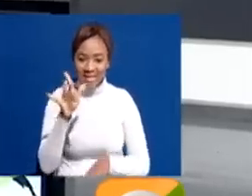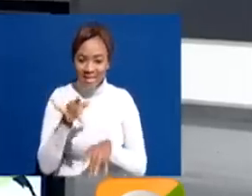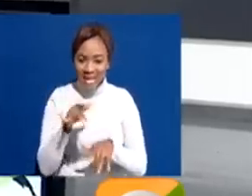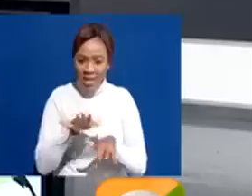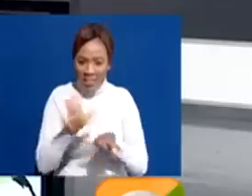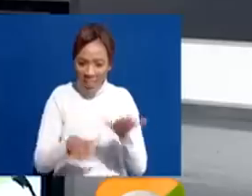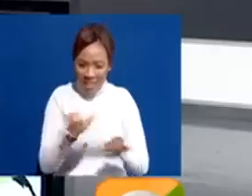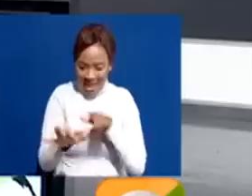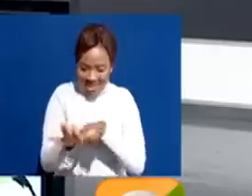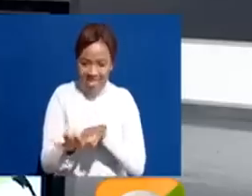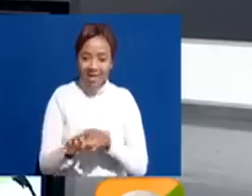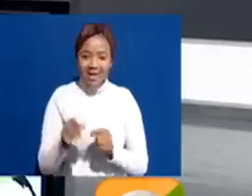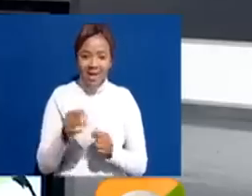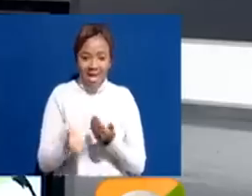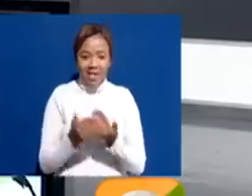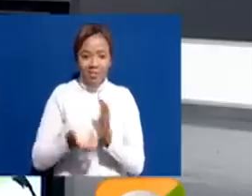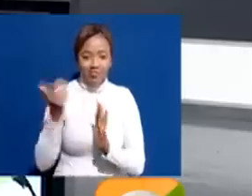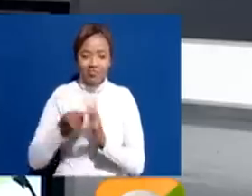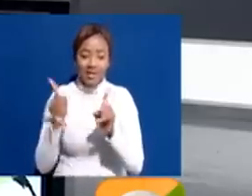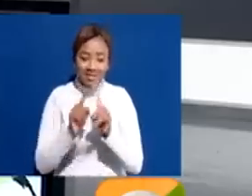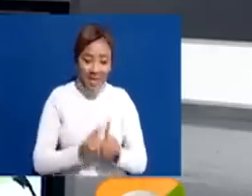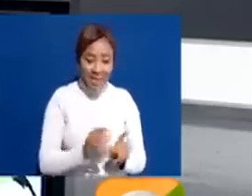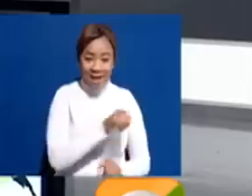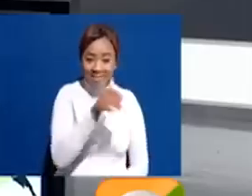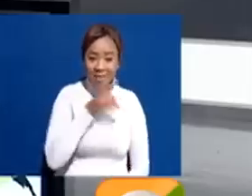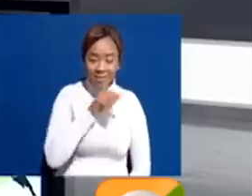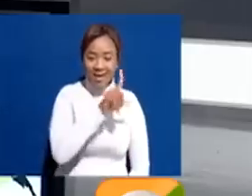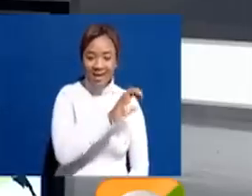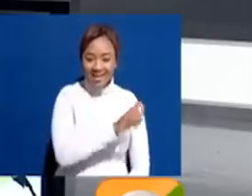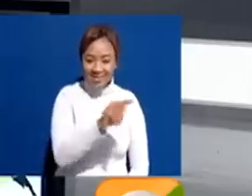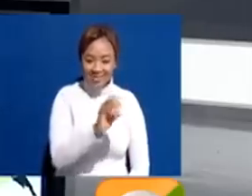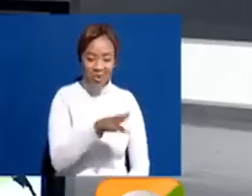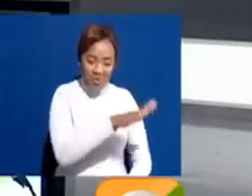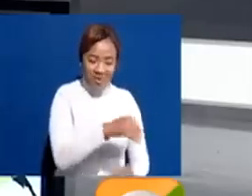yanaondoa maradhi, na mwenzake aletoa akapata mali pa kwenda kuomba kuondoa